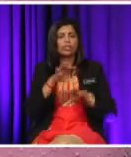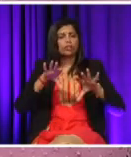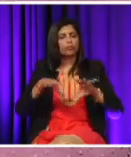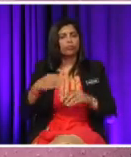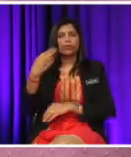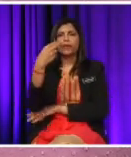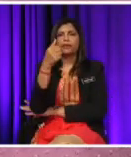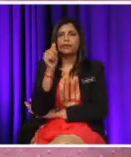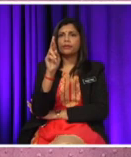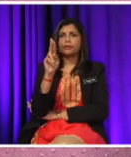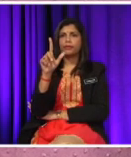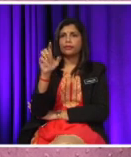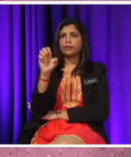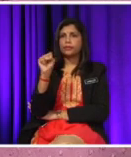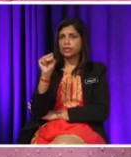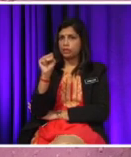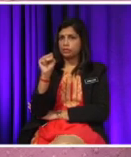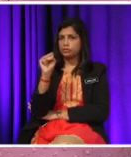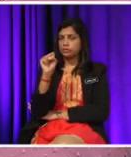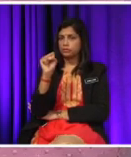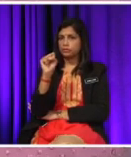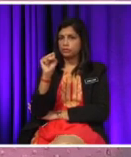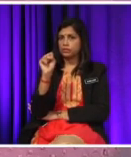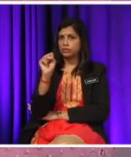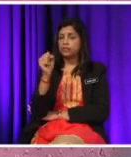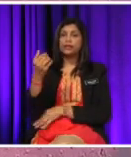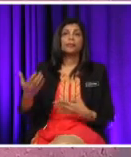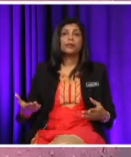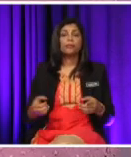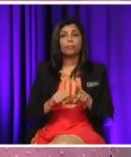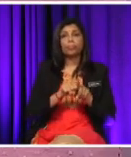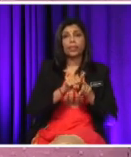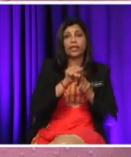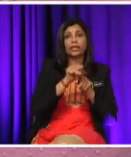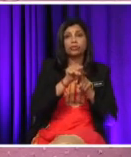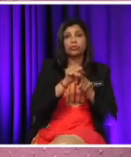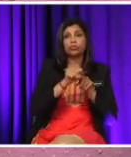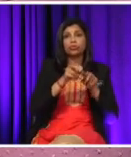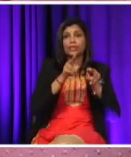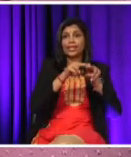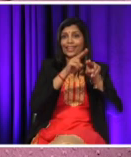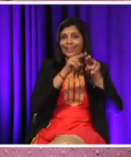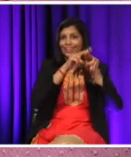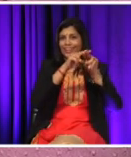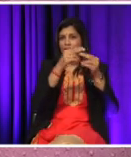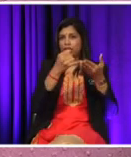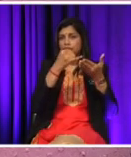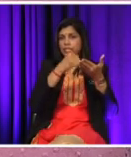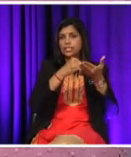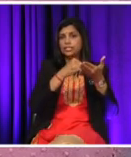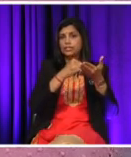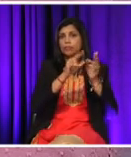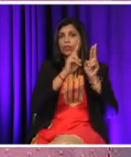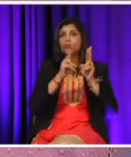tadi kita kayak suhu dengan isi padu udara Oke tengok ataupun naik